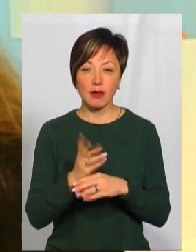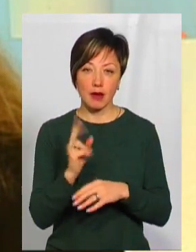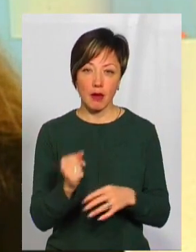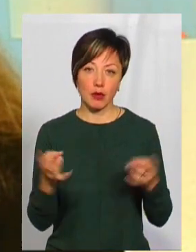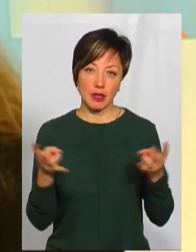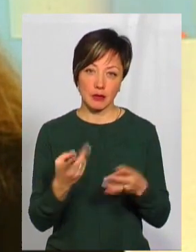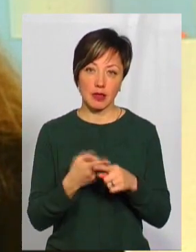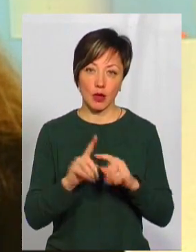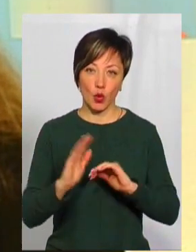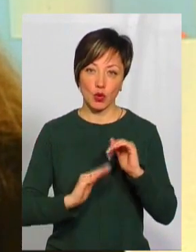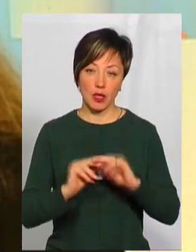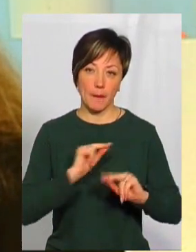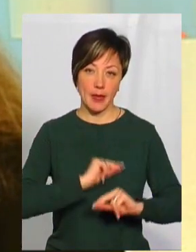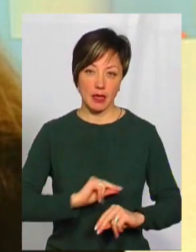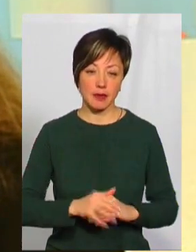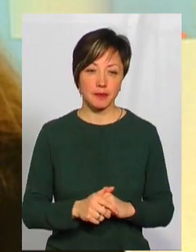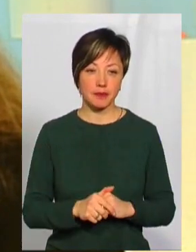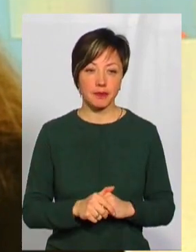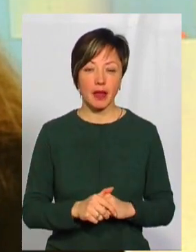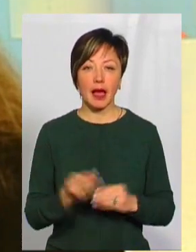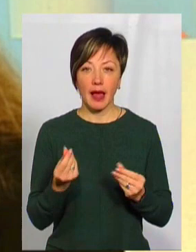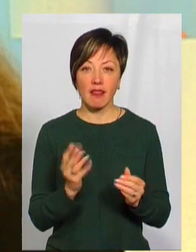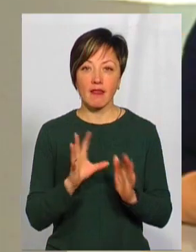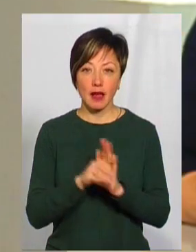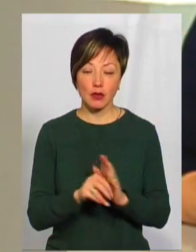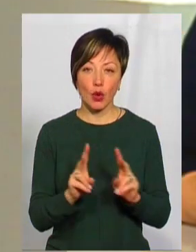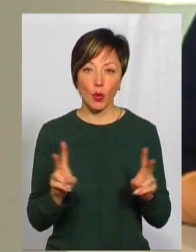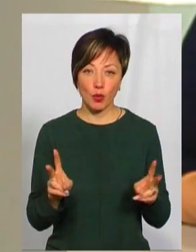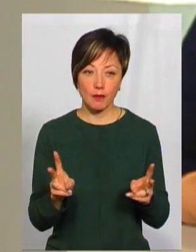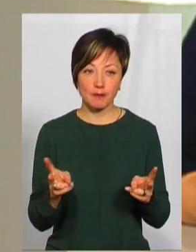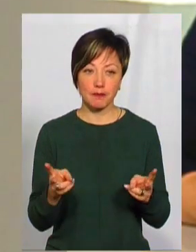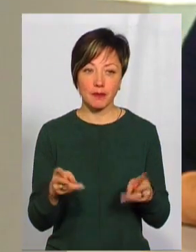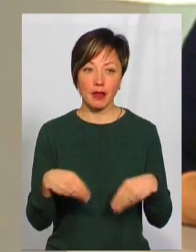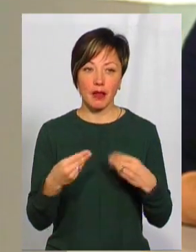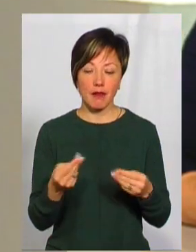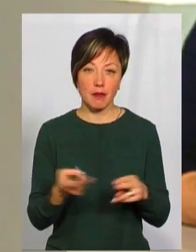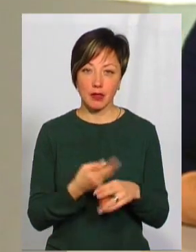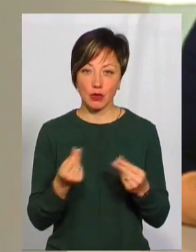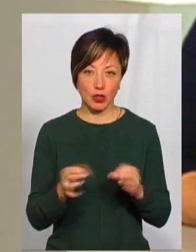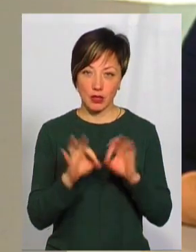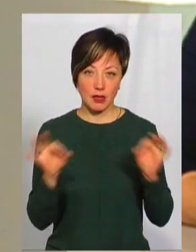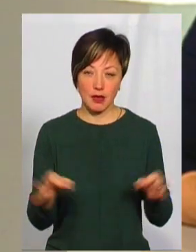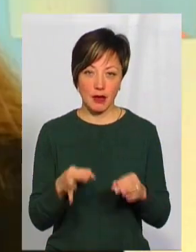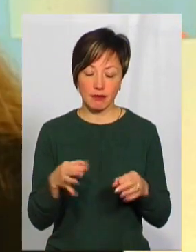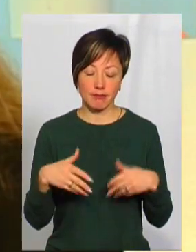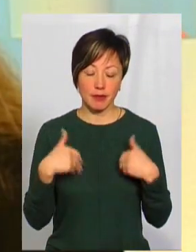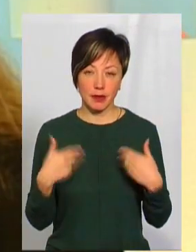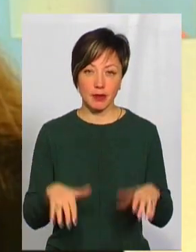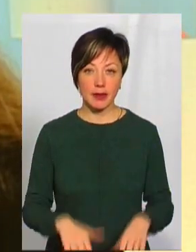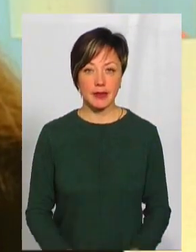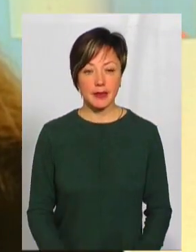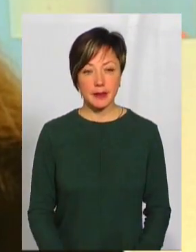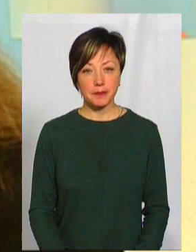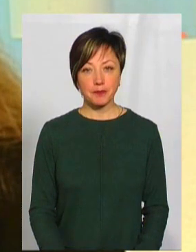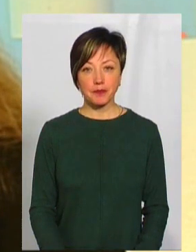якому потрібна ручна праця. Ну і інвестора, хто б і кошти дав, бо без коштів ніяк не вийде. Зрозуміло.